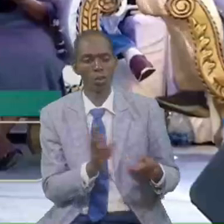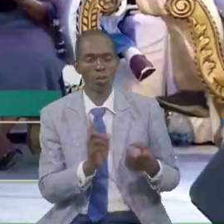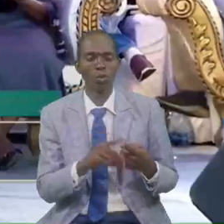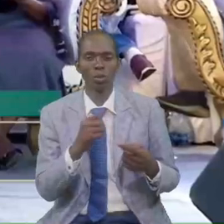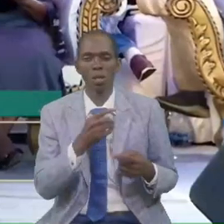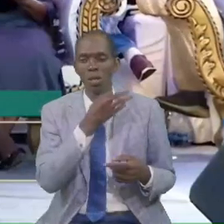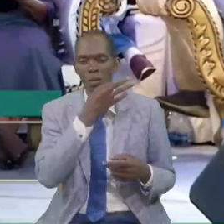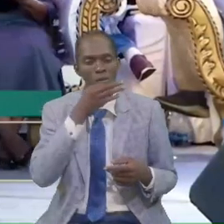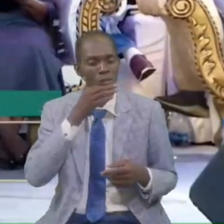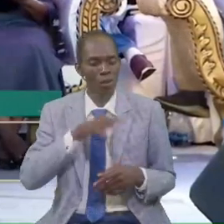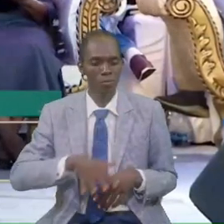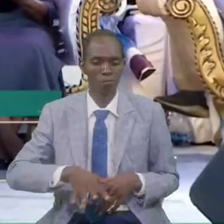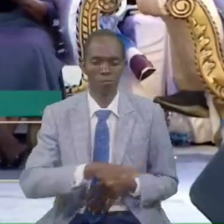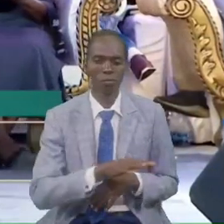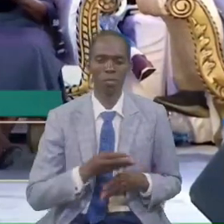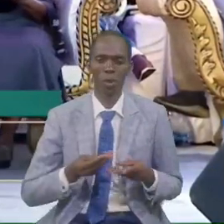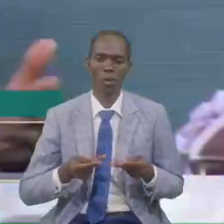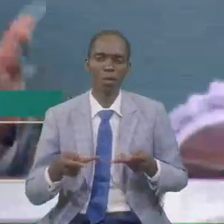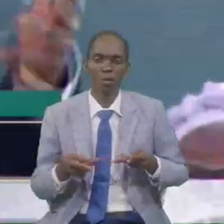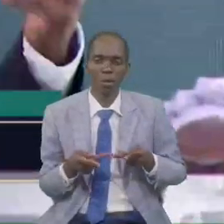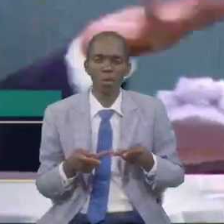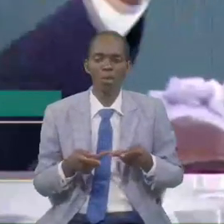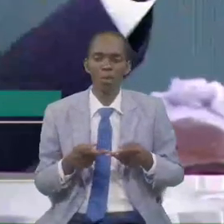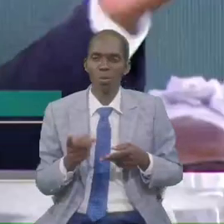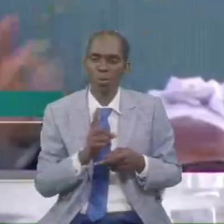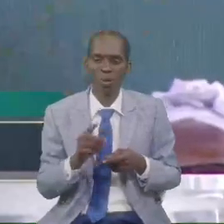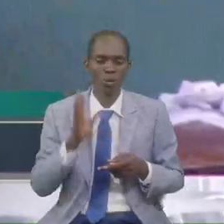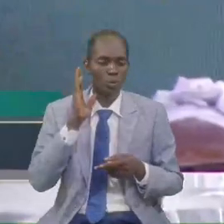Comme nous marchons sur le chemin pour aller au champ,